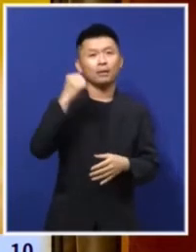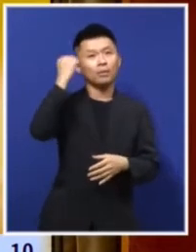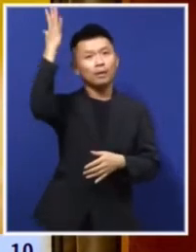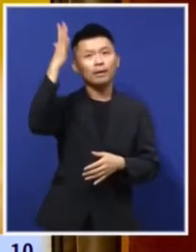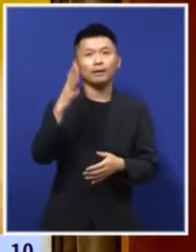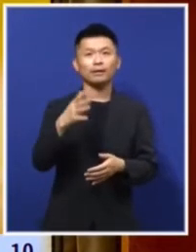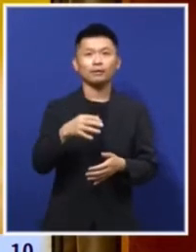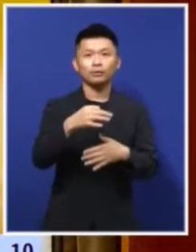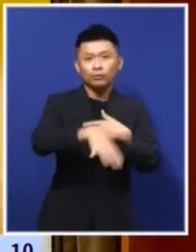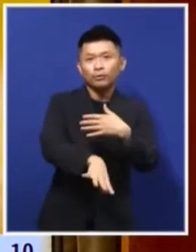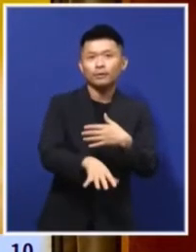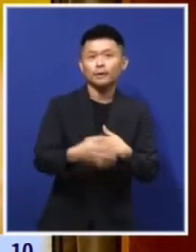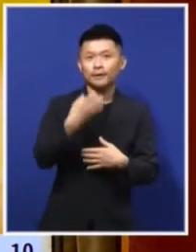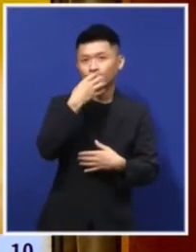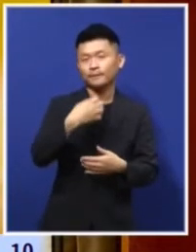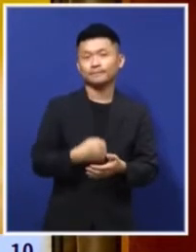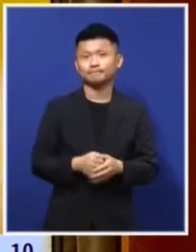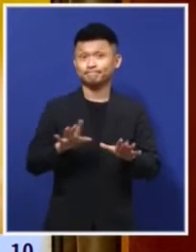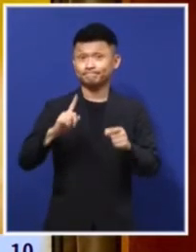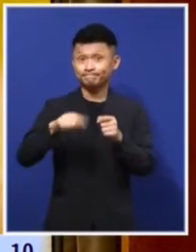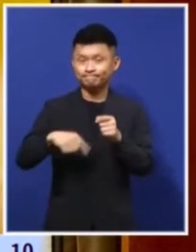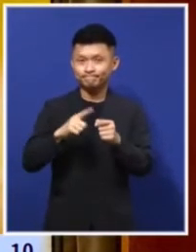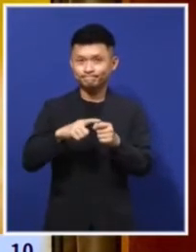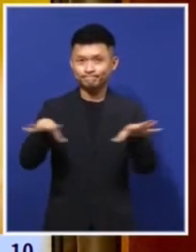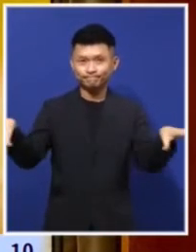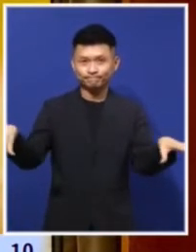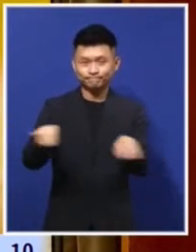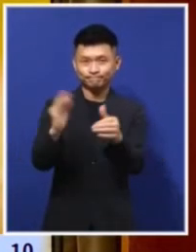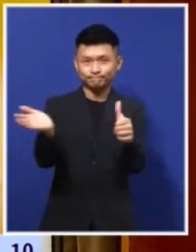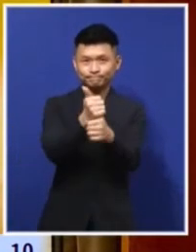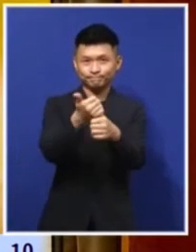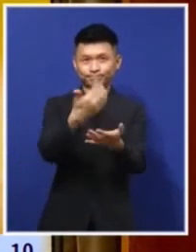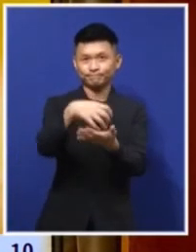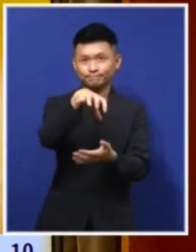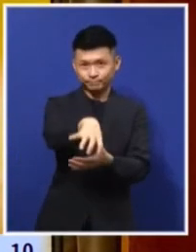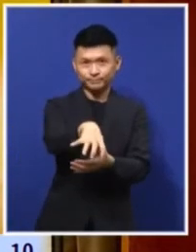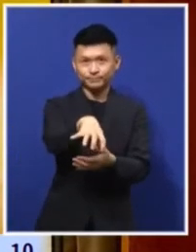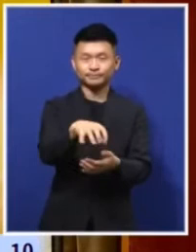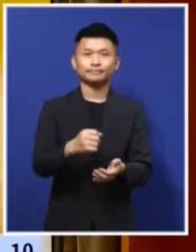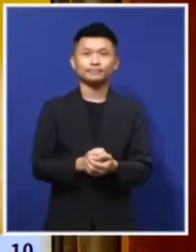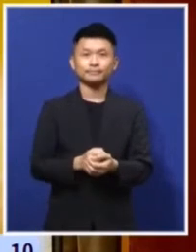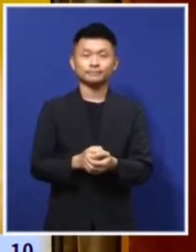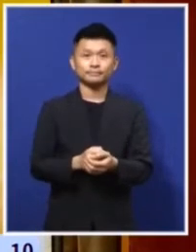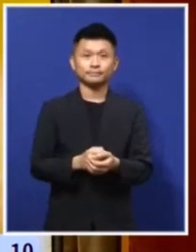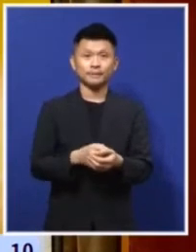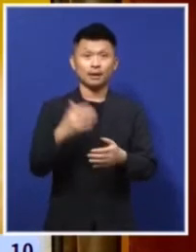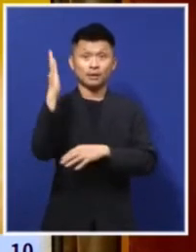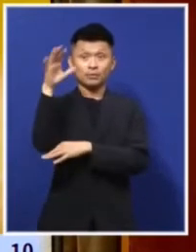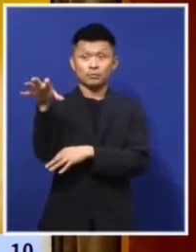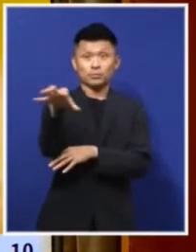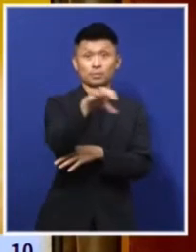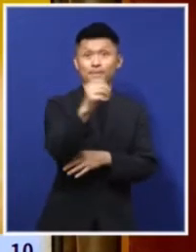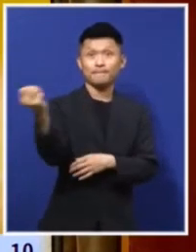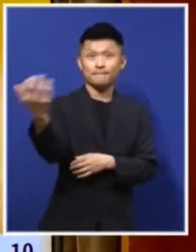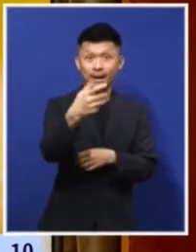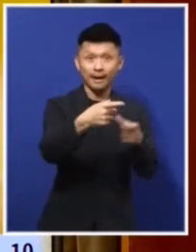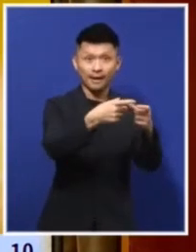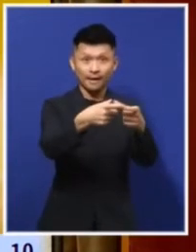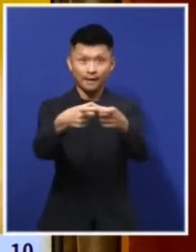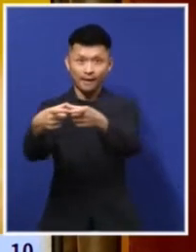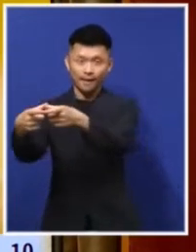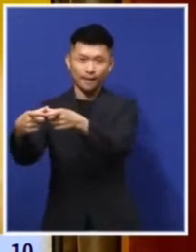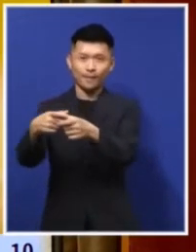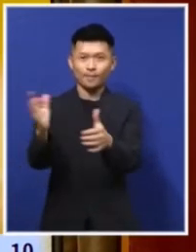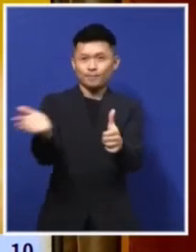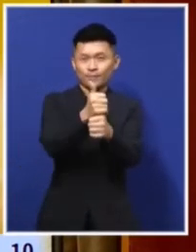了。所以在今年的话，我们是在同样一个网站来进行所有的8个部会的加码券的登记。那